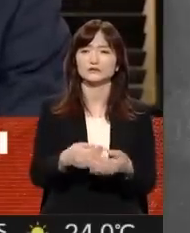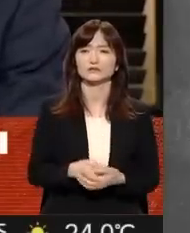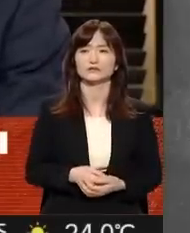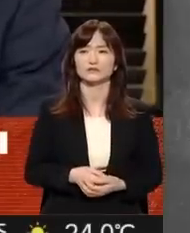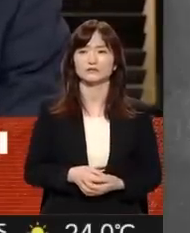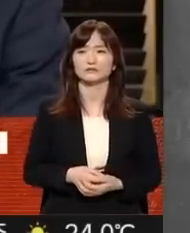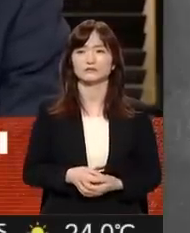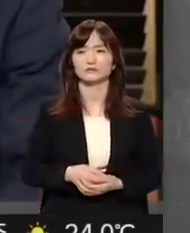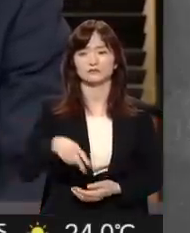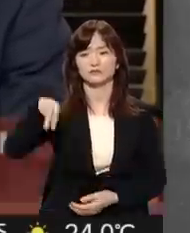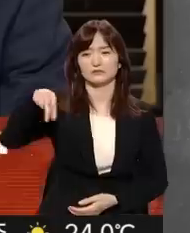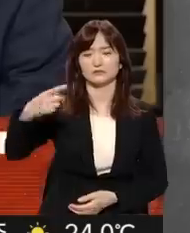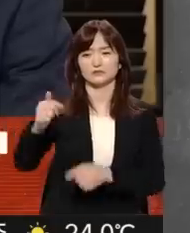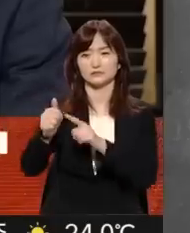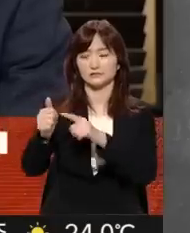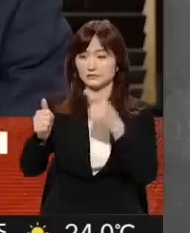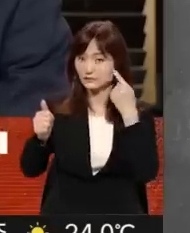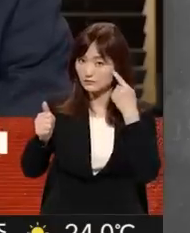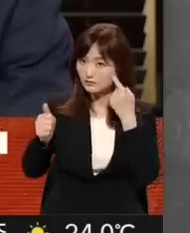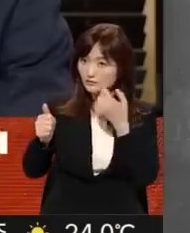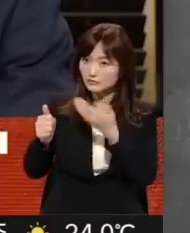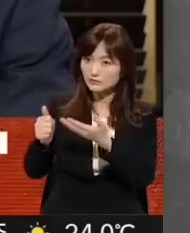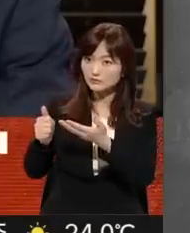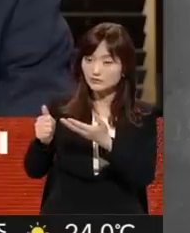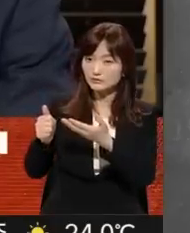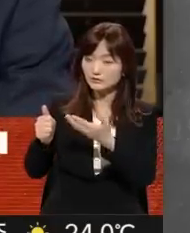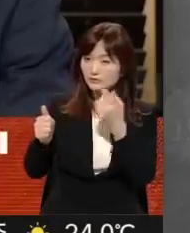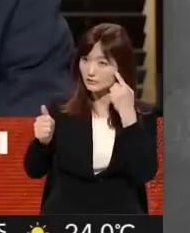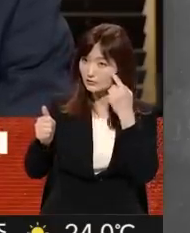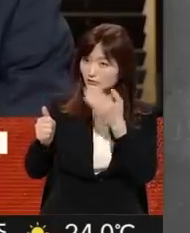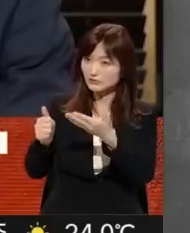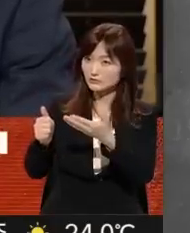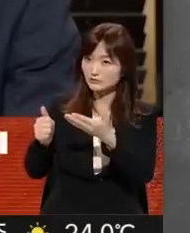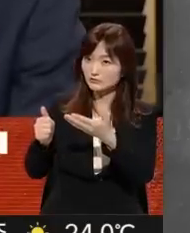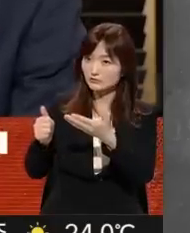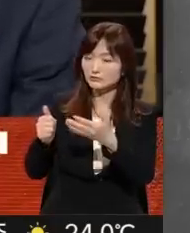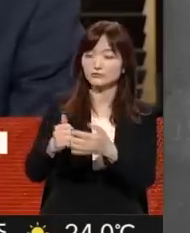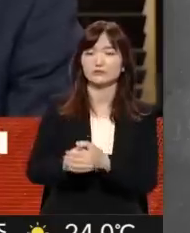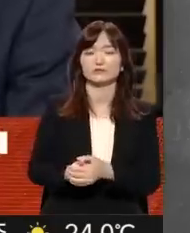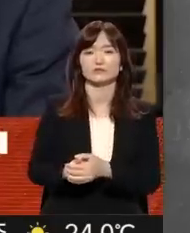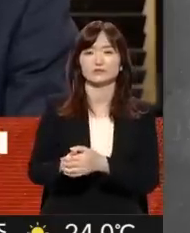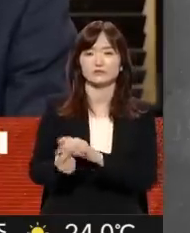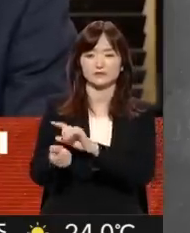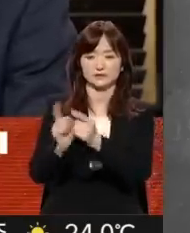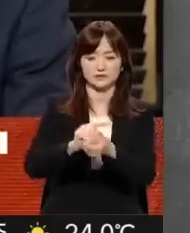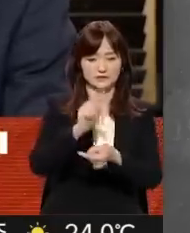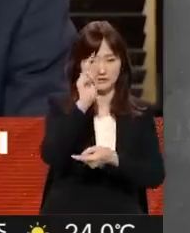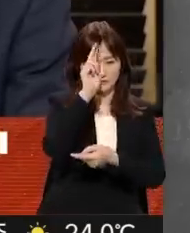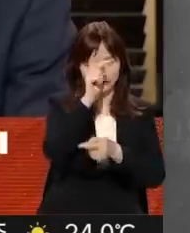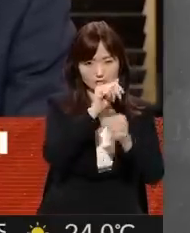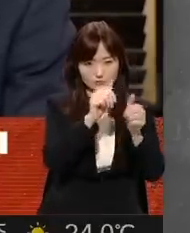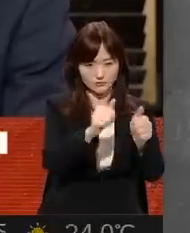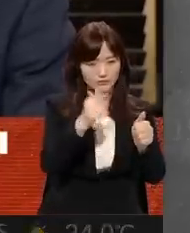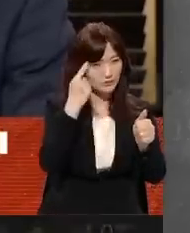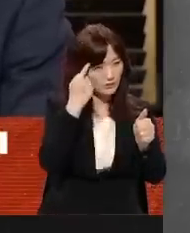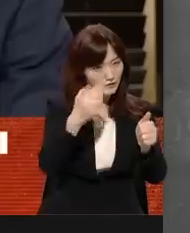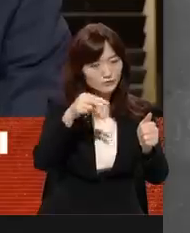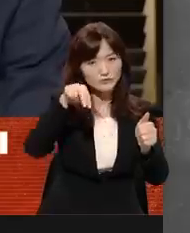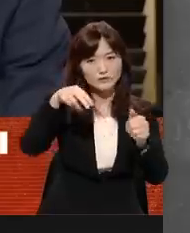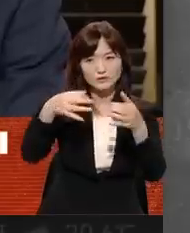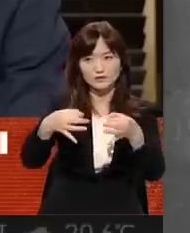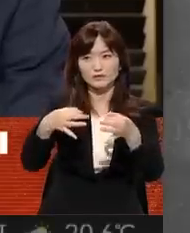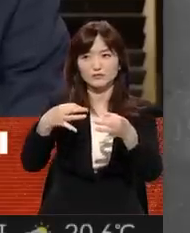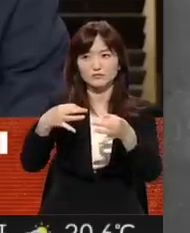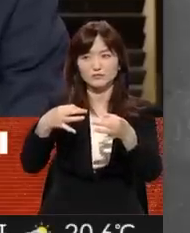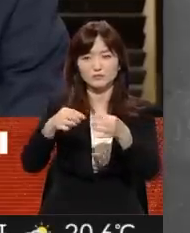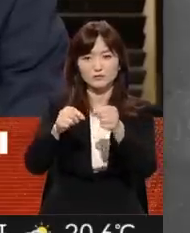그러면은 뭐 승희원님께 여쭤야 될 그런 어떤 질문이나 이런 거는 우리 박지훈 변호사님이나 김은배 팀장님한테 이렇게 또